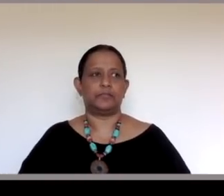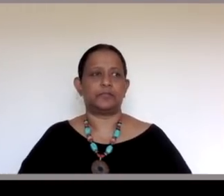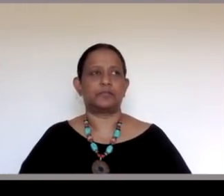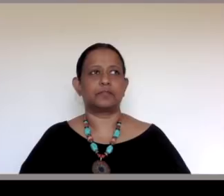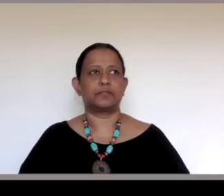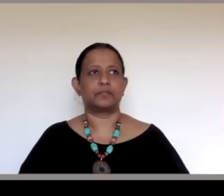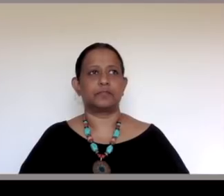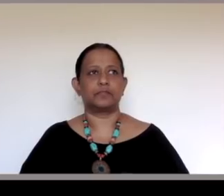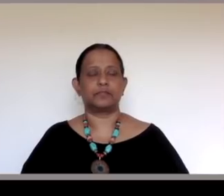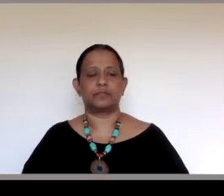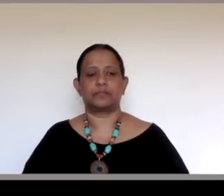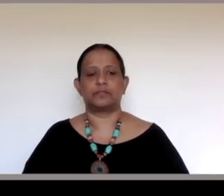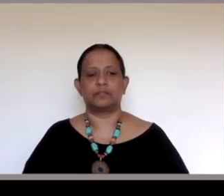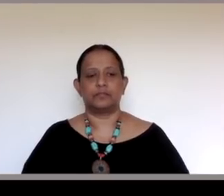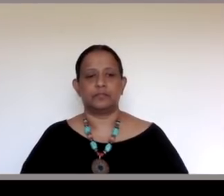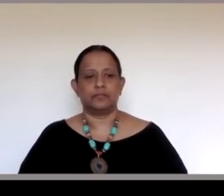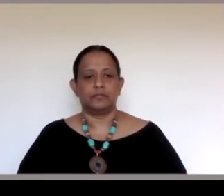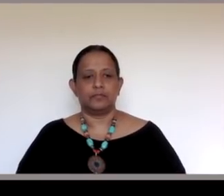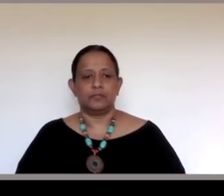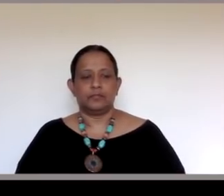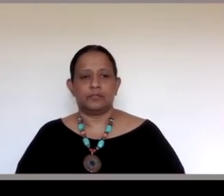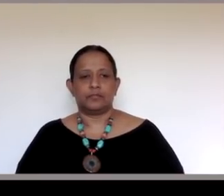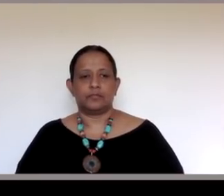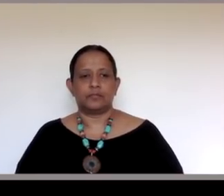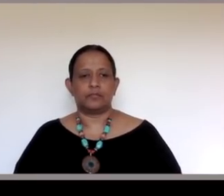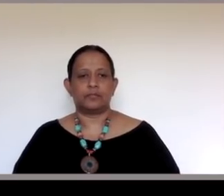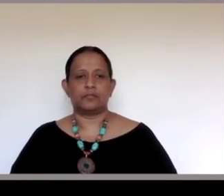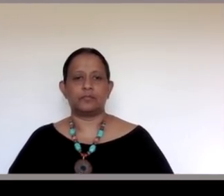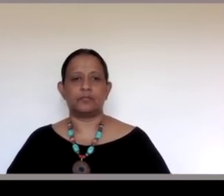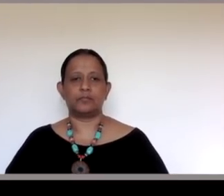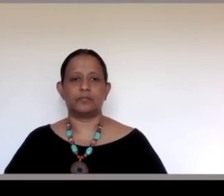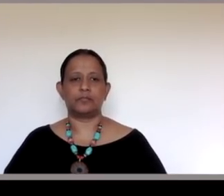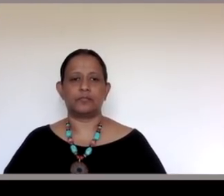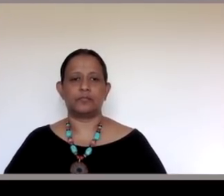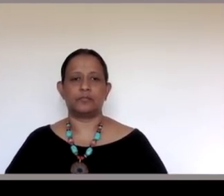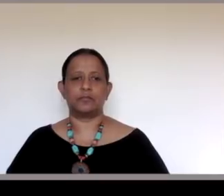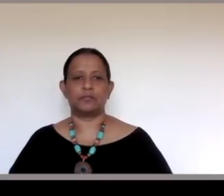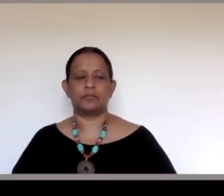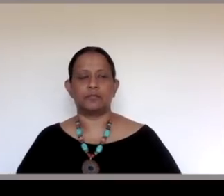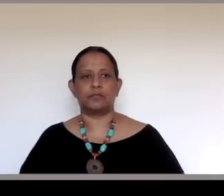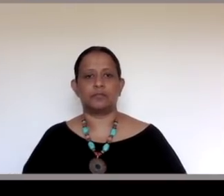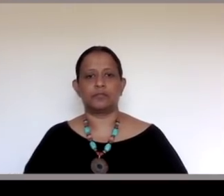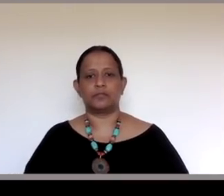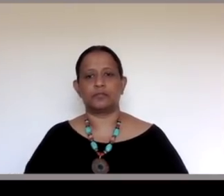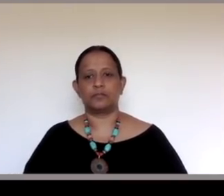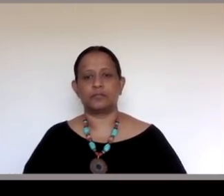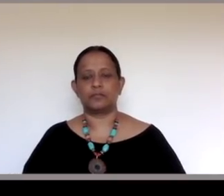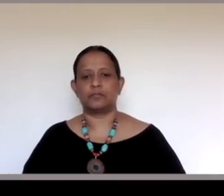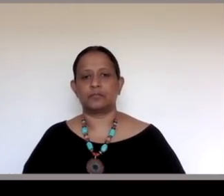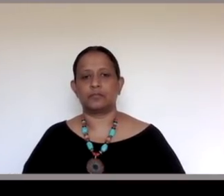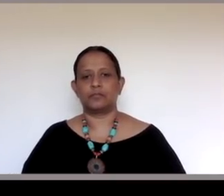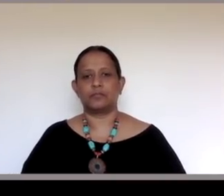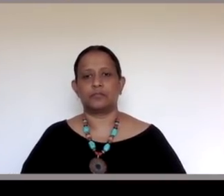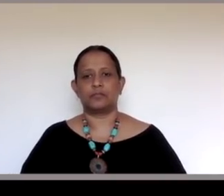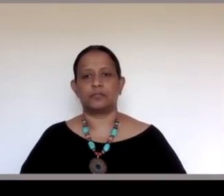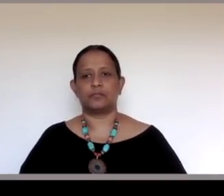පවතිනවා. උංගල් මහල්චි උංගල් තෙරිවින් මතිලේ තංගී ඉරිකරද. අරයට මෙයාට ඔබේ ප්‍රීතිය තෝරා ගන්න ද ඉඩ දෙන්න එපා. මත්‍රවර්ගල් උංගල්